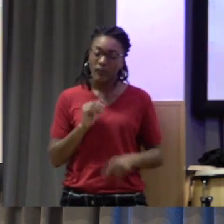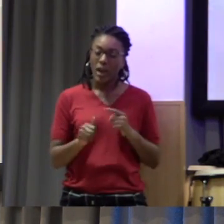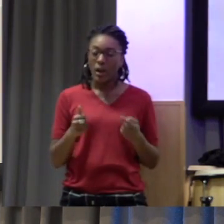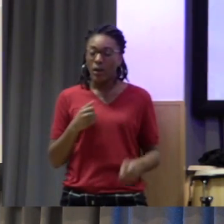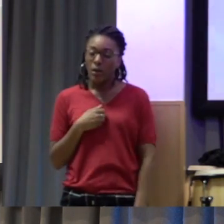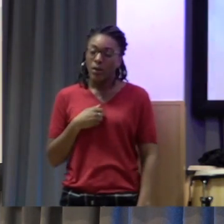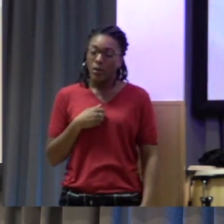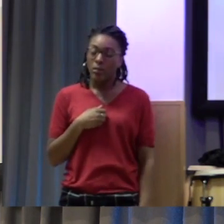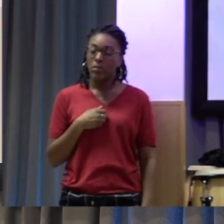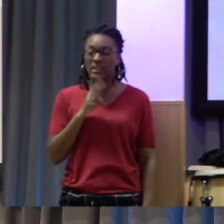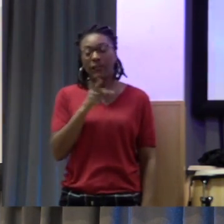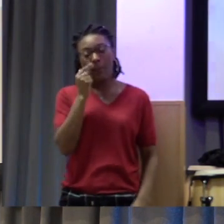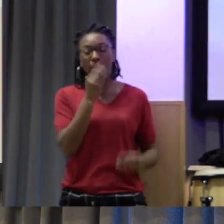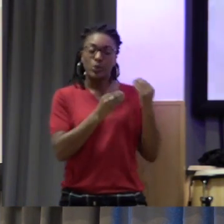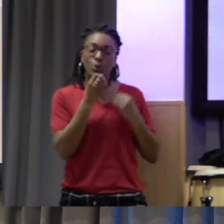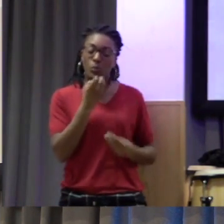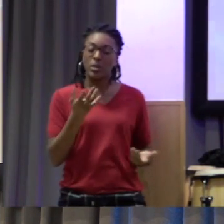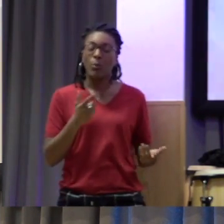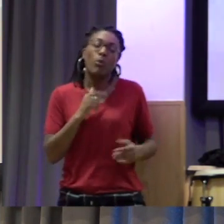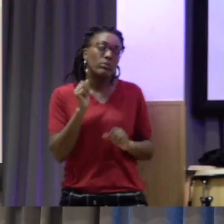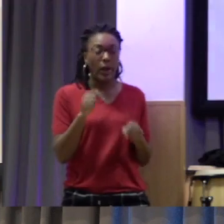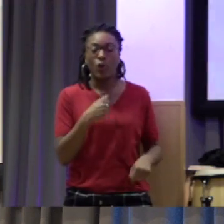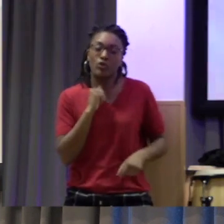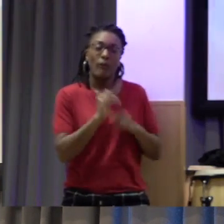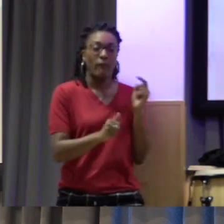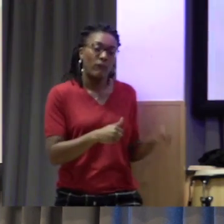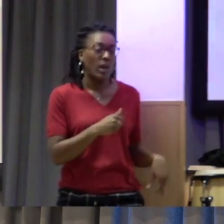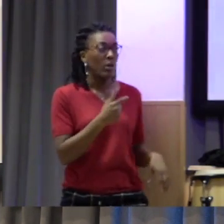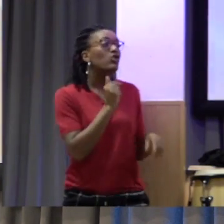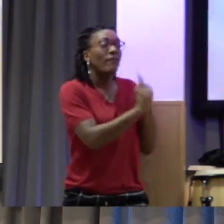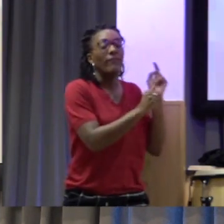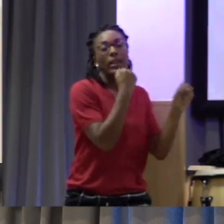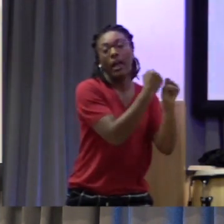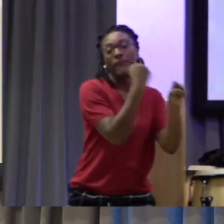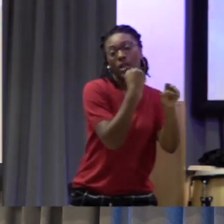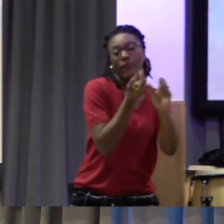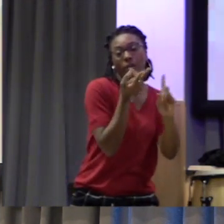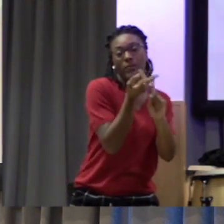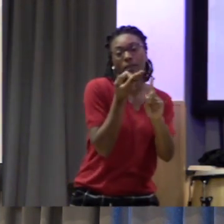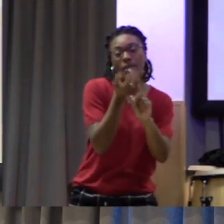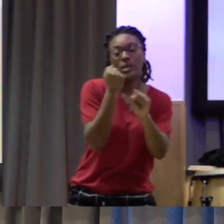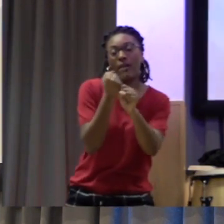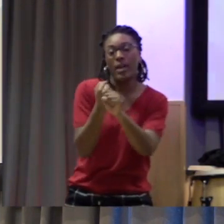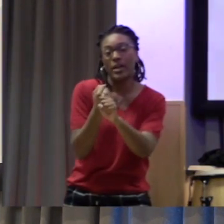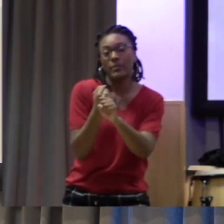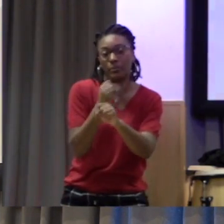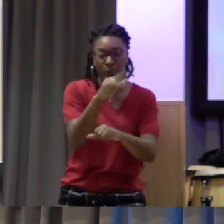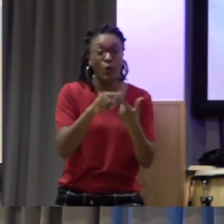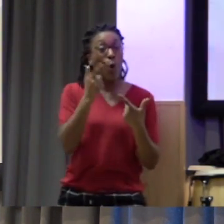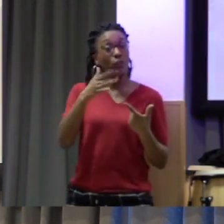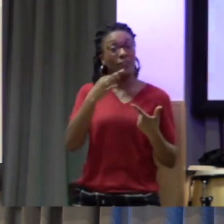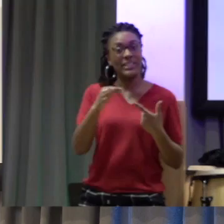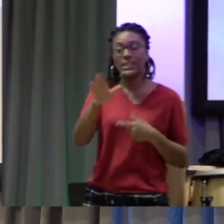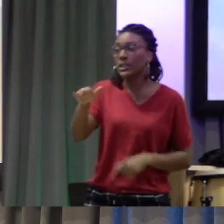rapport à tout ce qu'il fait pour moi, je vais quand même honorer sa demande. Donc, il est allé travailler dans la vigne. Et on demande à un